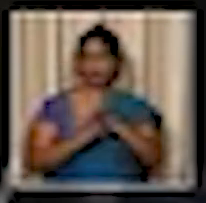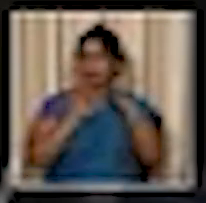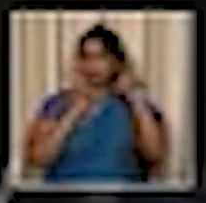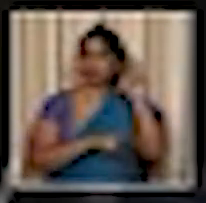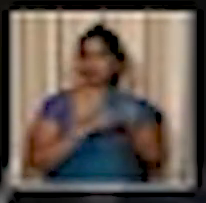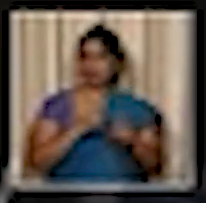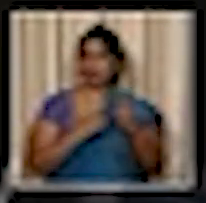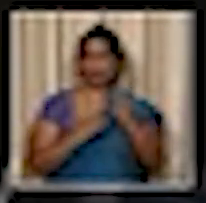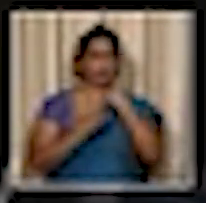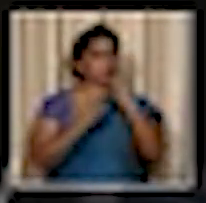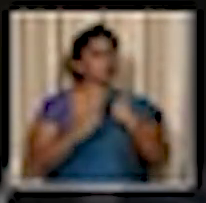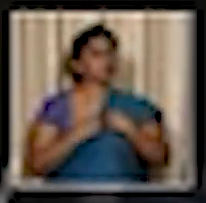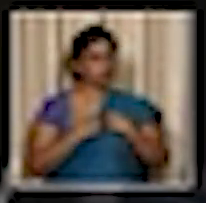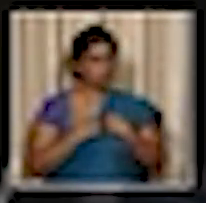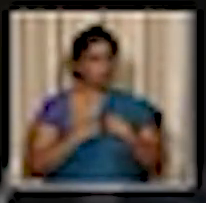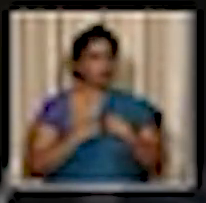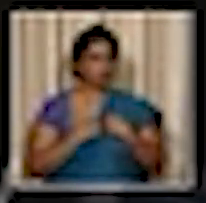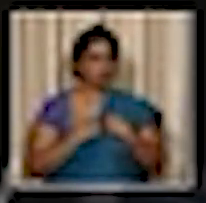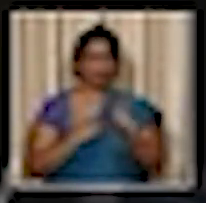ප්‍රමාණයක් මාහට කතාකොට